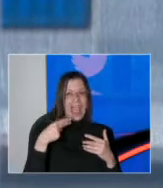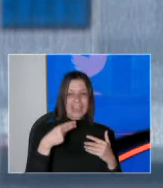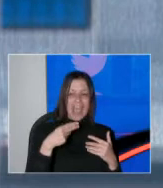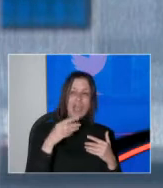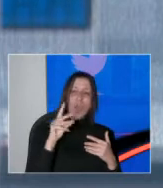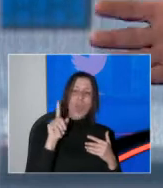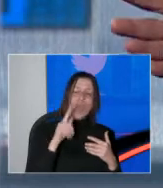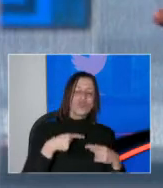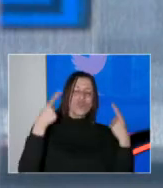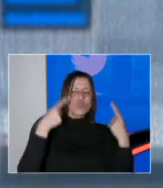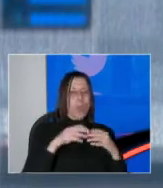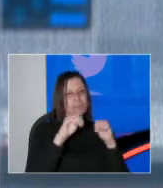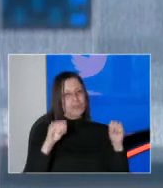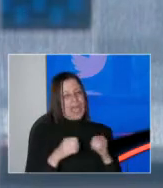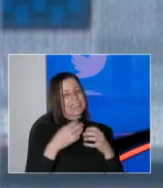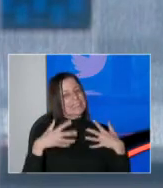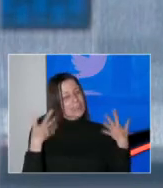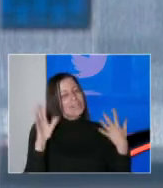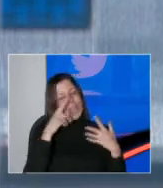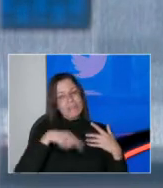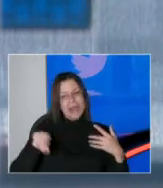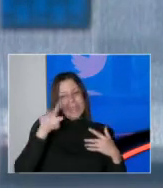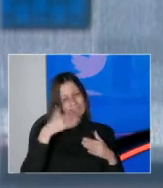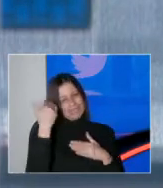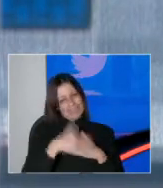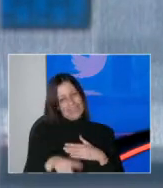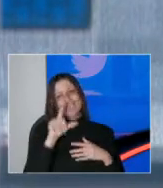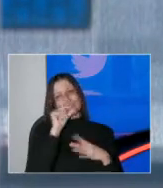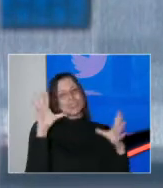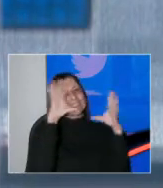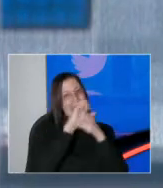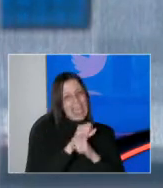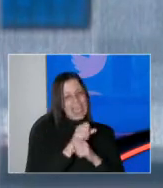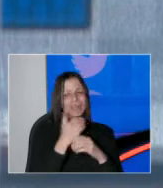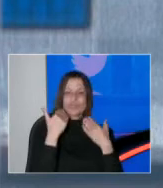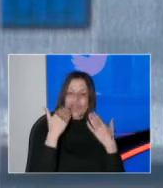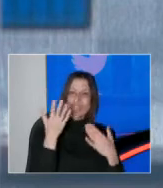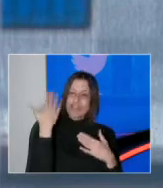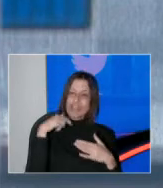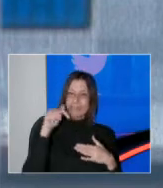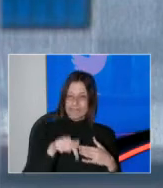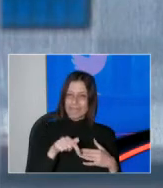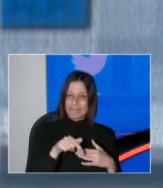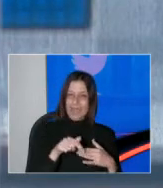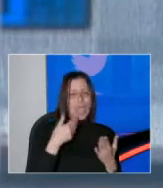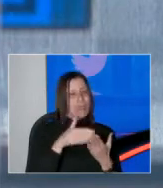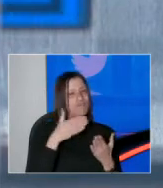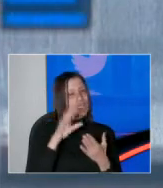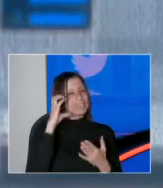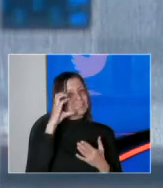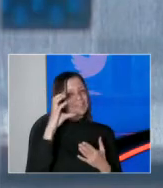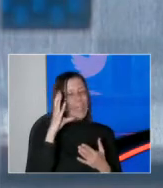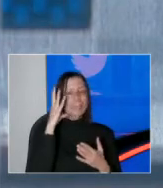משפחה שמח, ובכלל לכולכם. זהו זה, אנחנו סיימנו, ציוצי ערב, תודה רבה לכם שהייתם איתנו. המשך צפייה